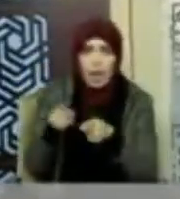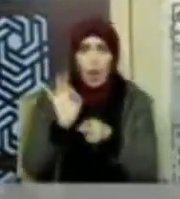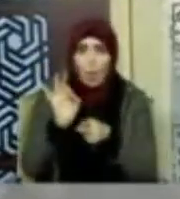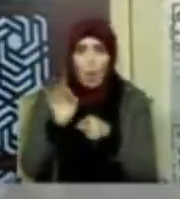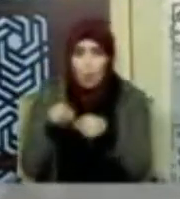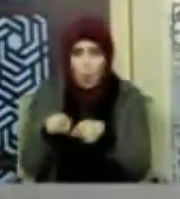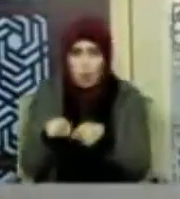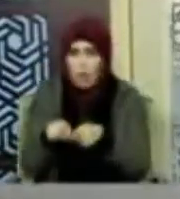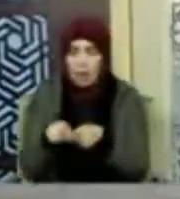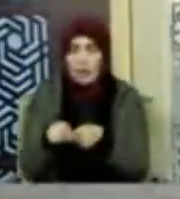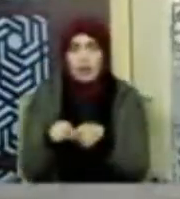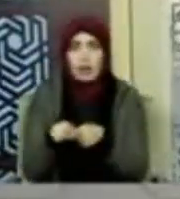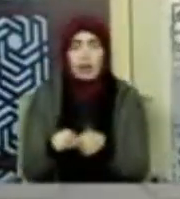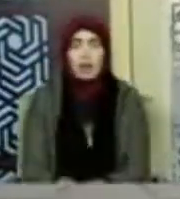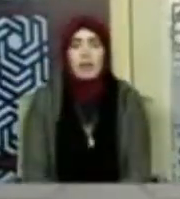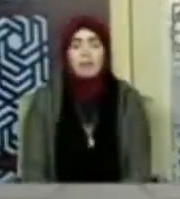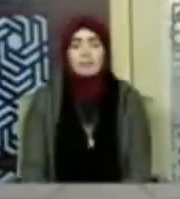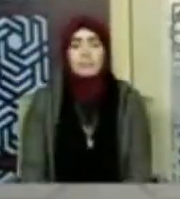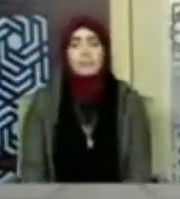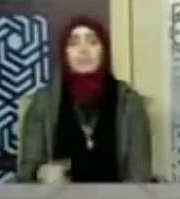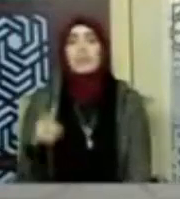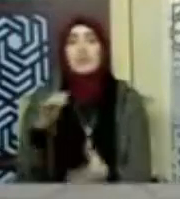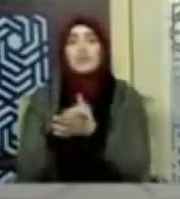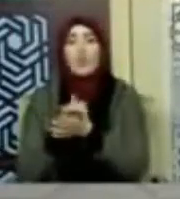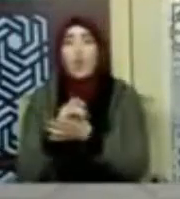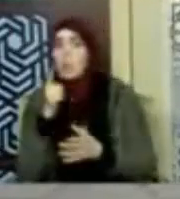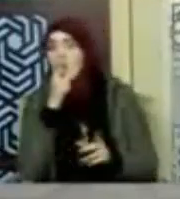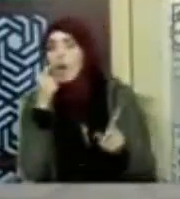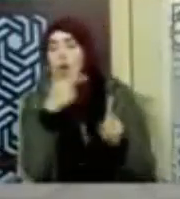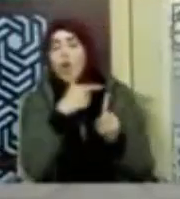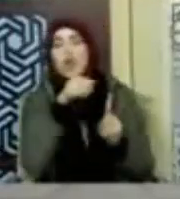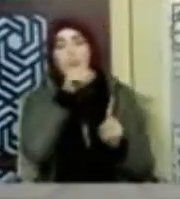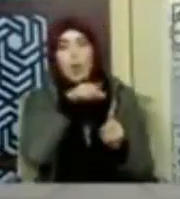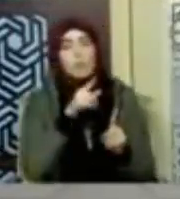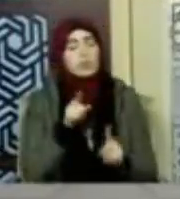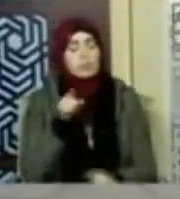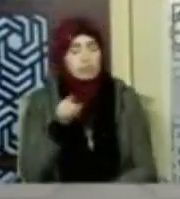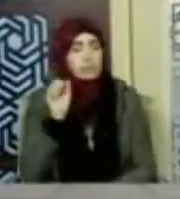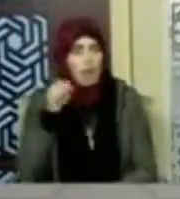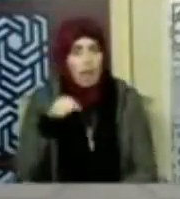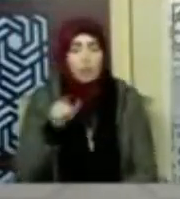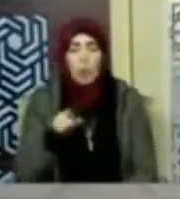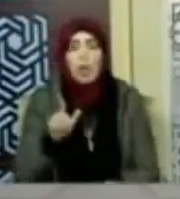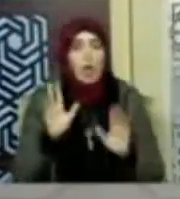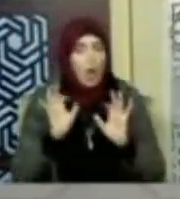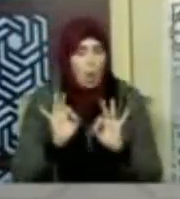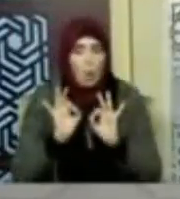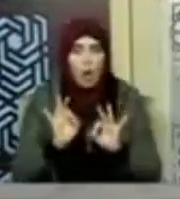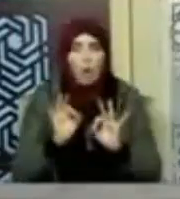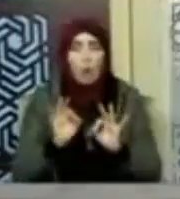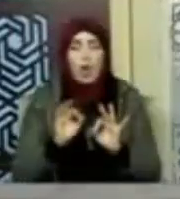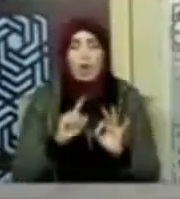هو؟ قالوا: هو هو يا رسول الله.